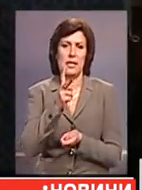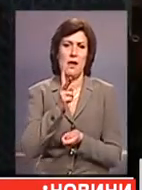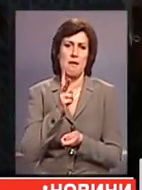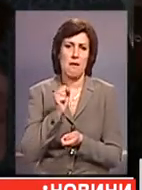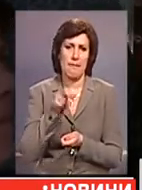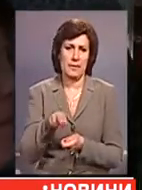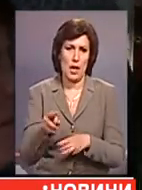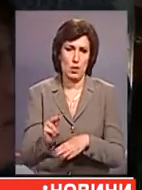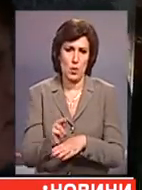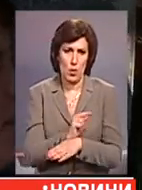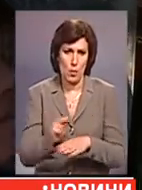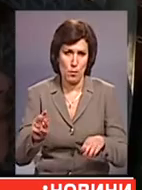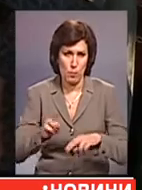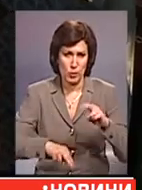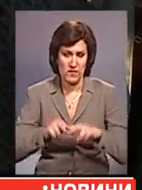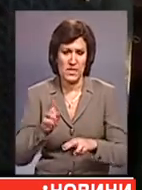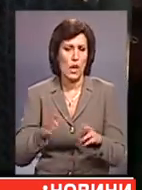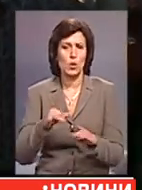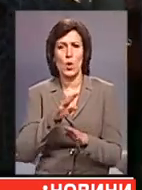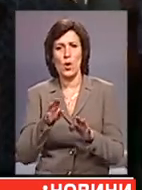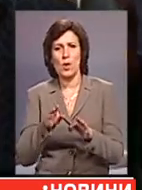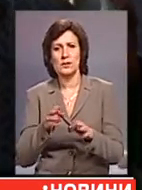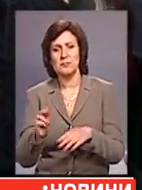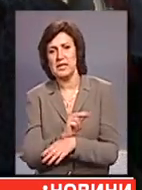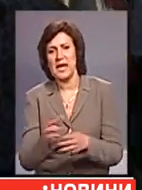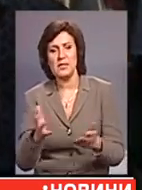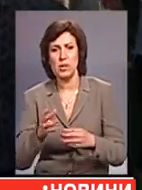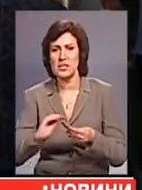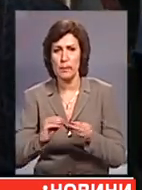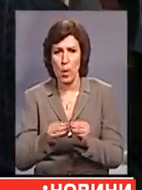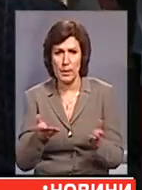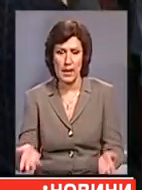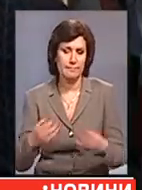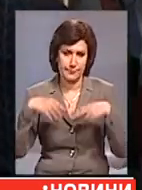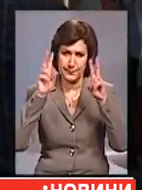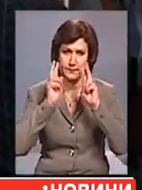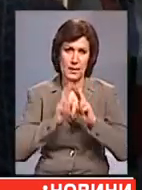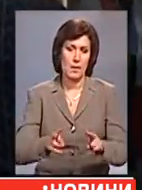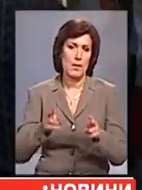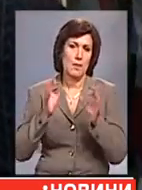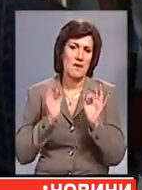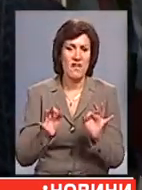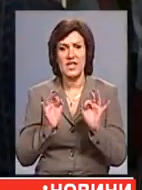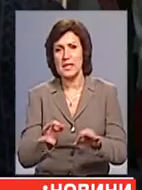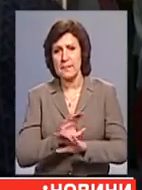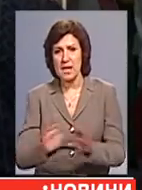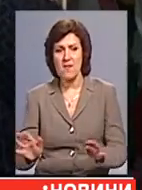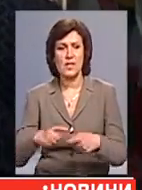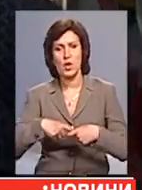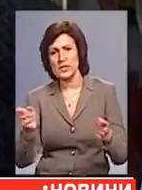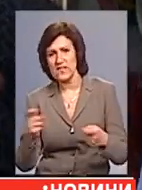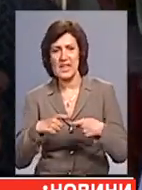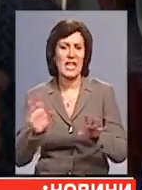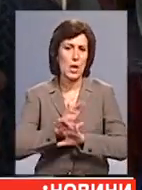будівництва, то з підрядником якісь проблеми там. Ну, не знаю, правда чи неправда, розірвали